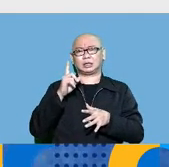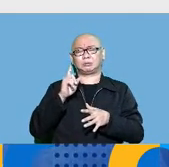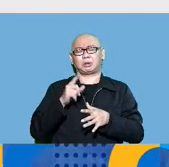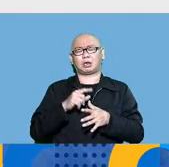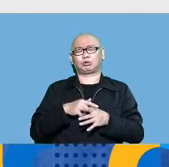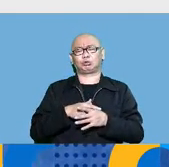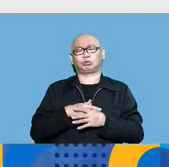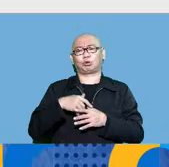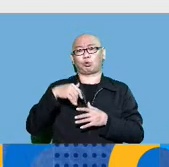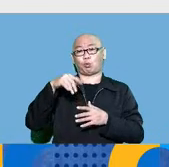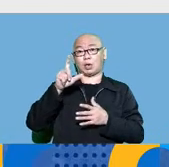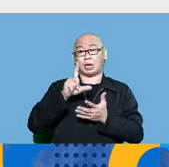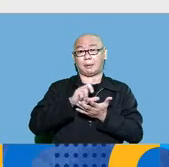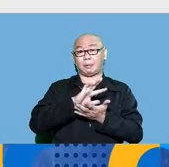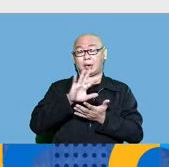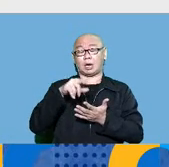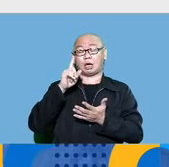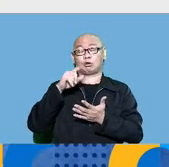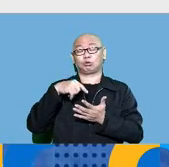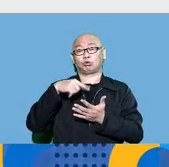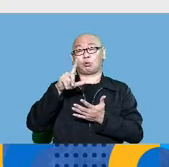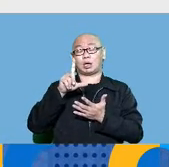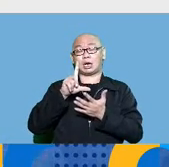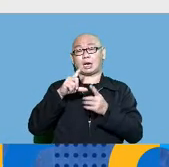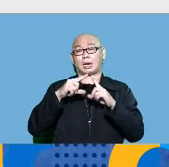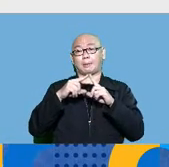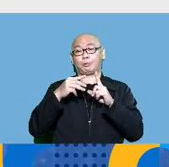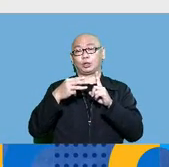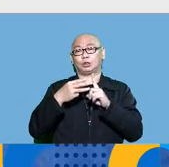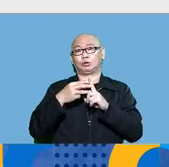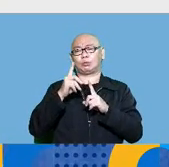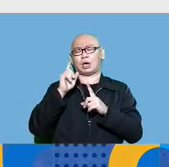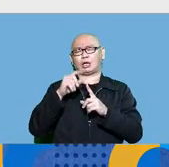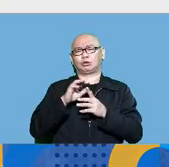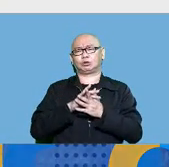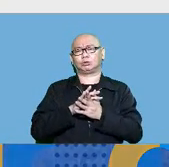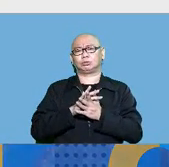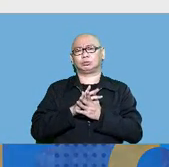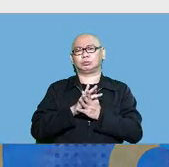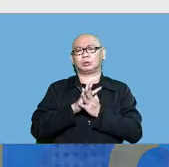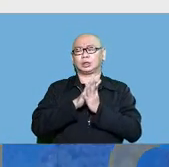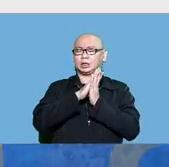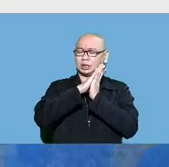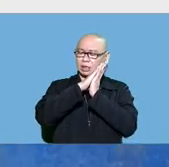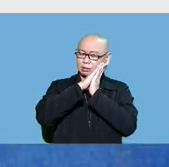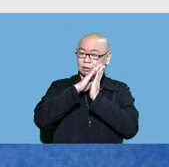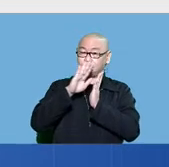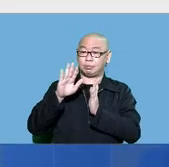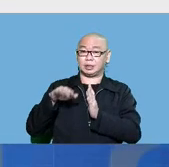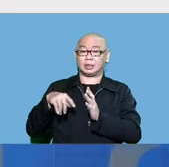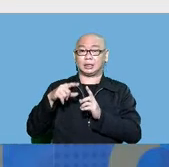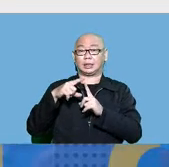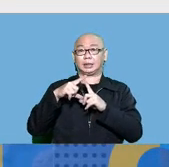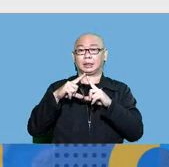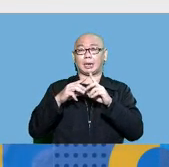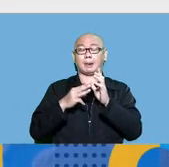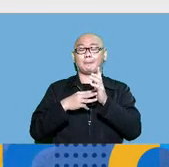harus kalau keluar lapangan, harus keluar laboratorium, mereka kadang harus menginap di pinggir tambak,